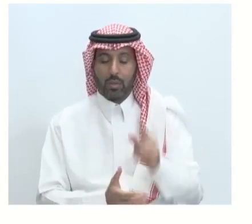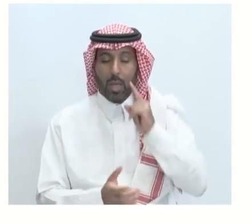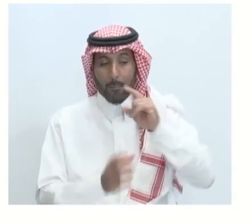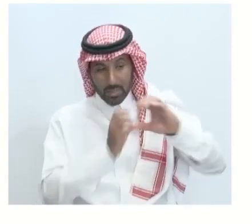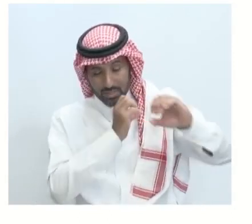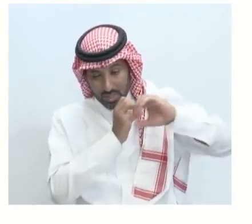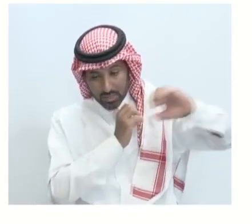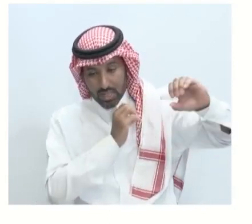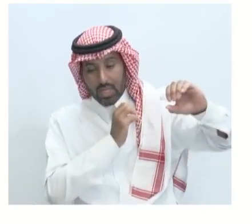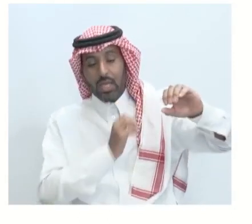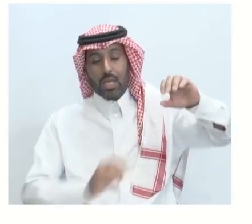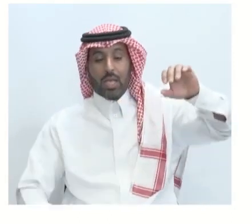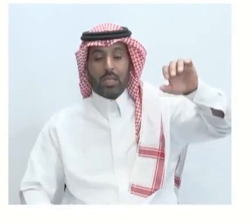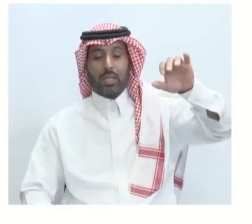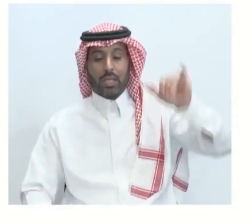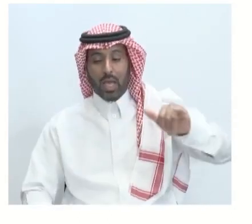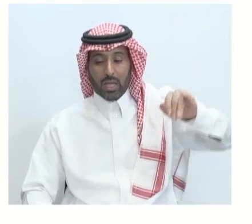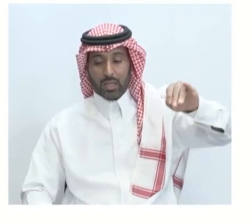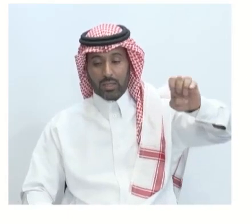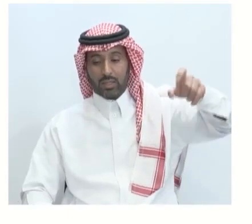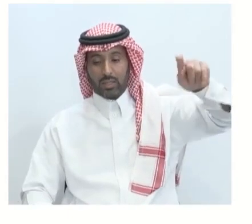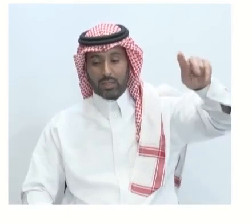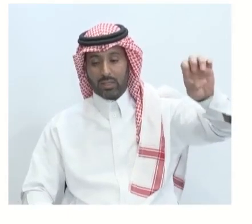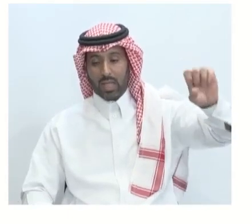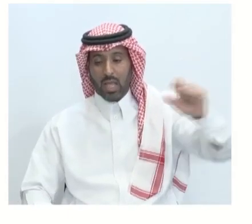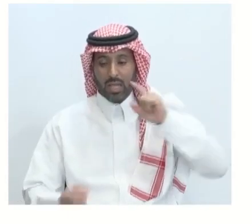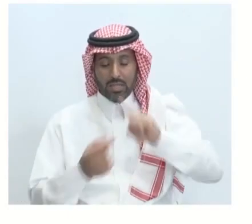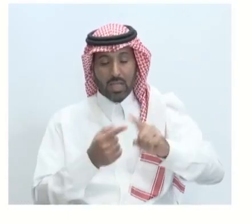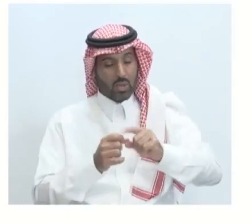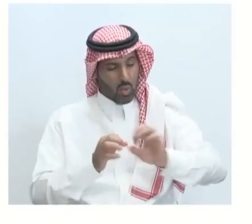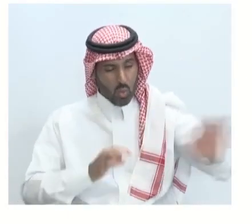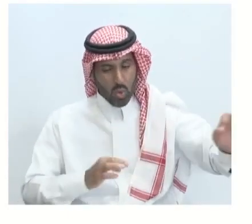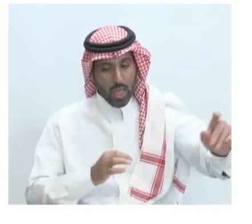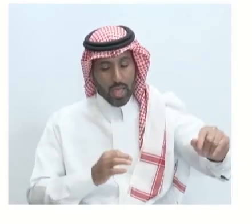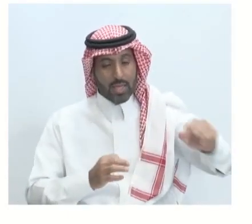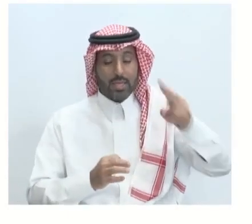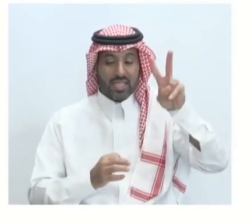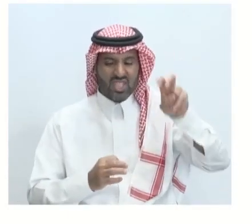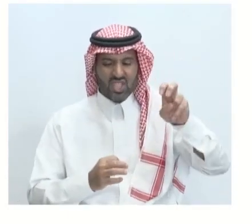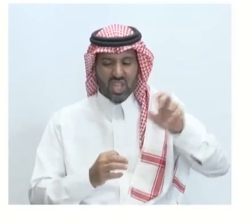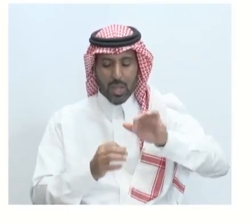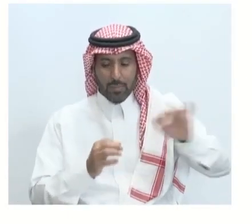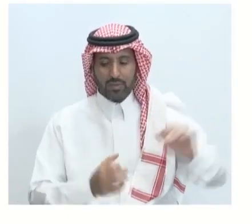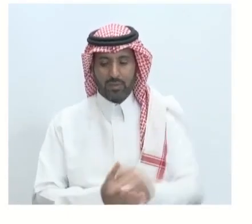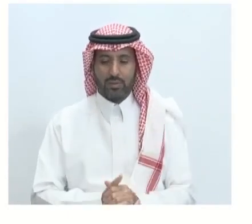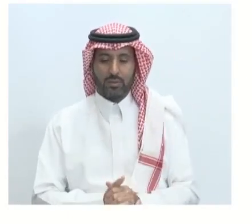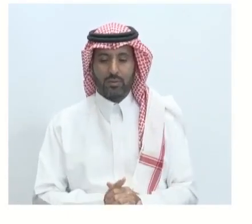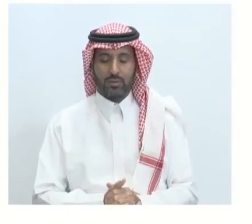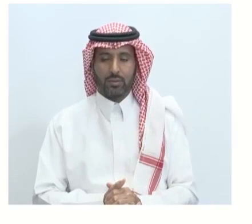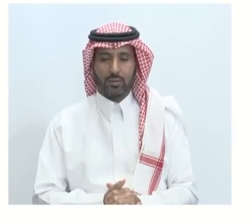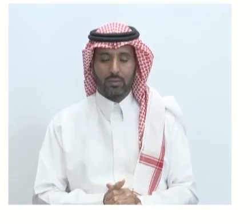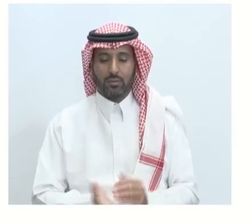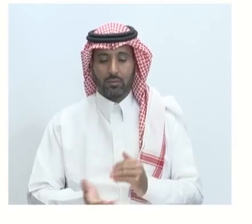مرصدي اركس الذي يبلغ طول انبوبت حوالي 20 متر ايضا عزيزي الطالب